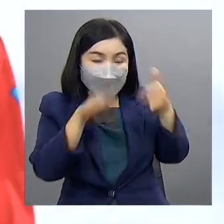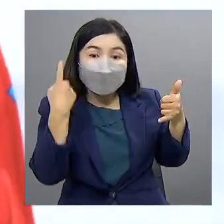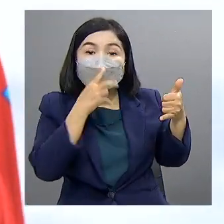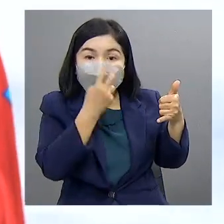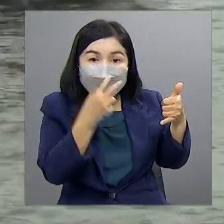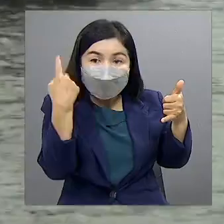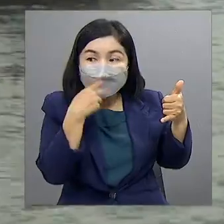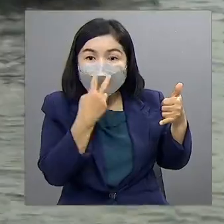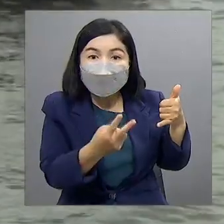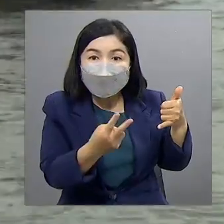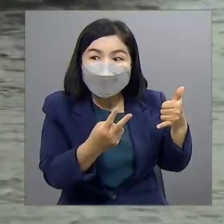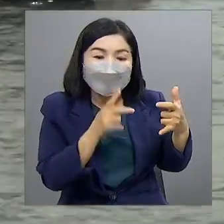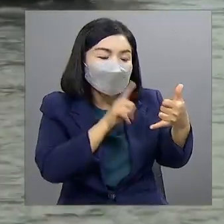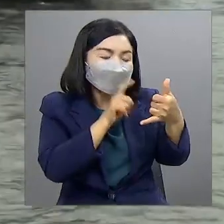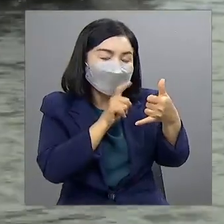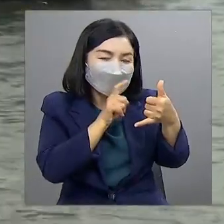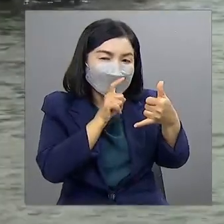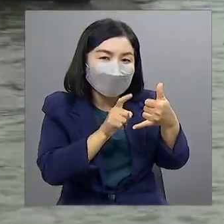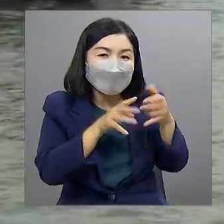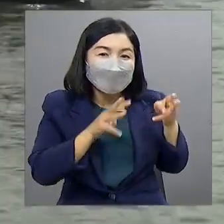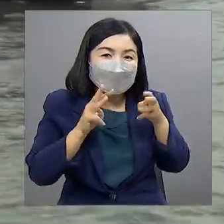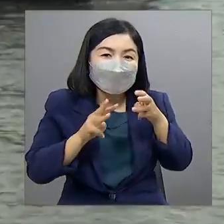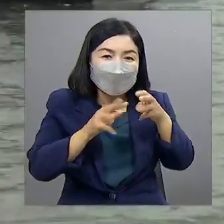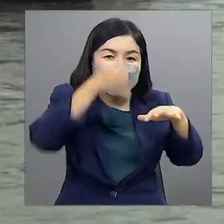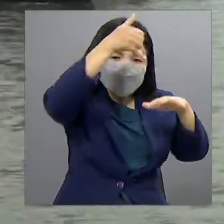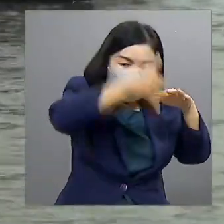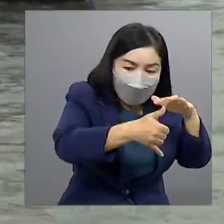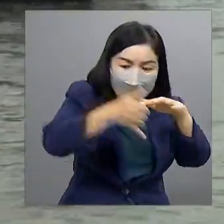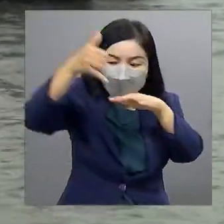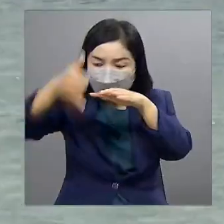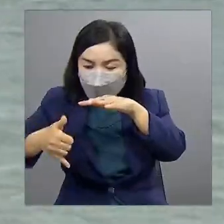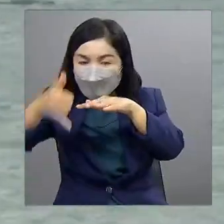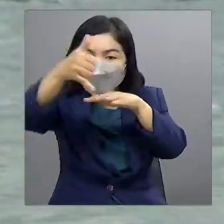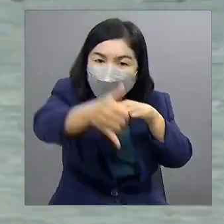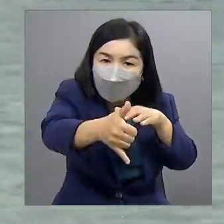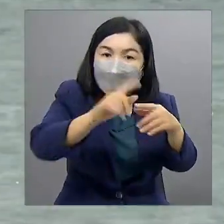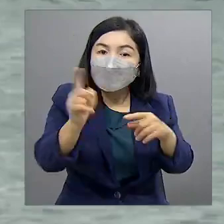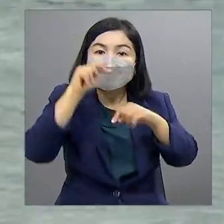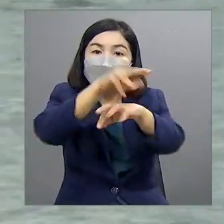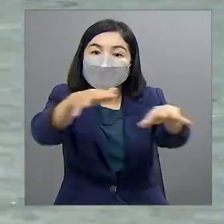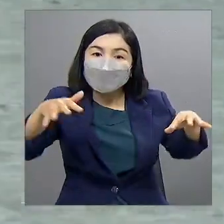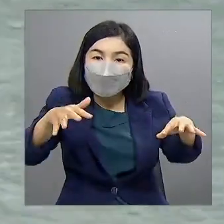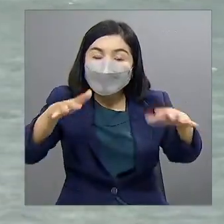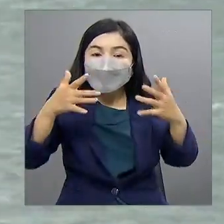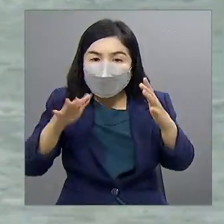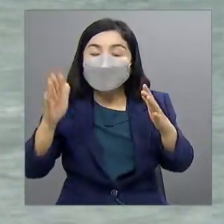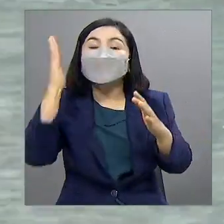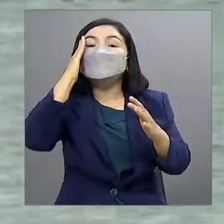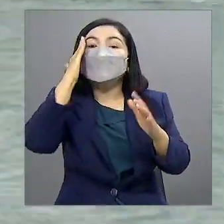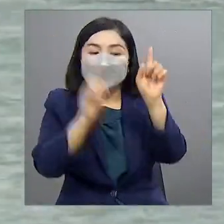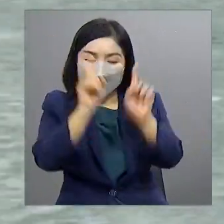คนสุดท้ายว่าจมบริเวณตรงนี้พอจมเสร็จกู้ภัยก็จะประเมินหน้างานว่